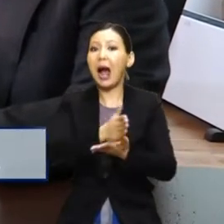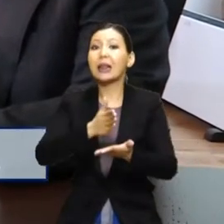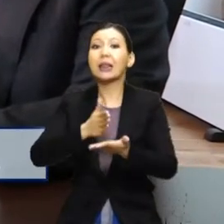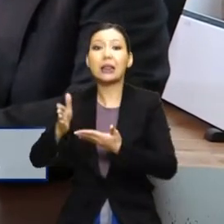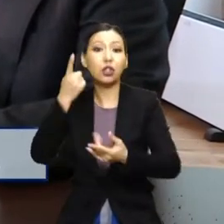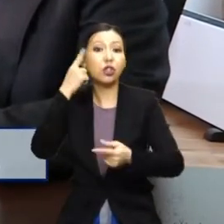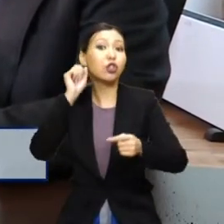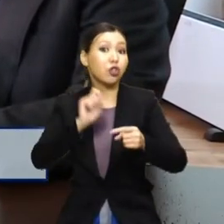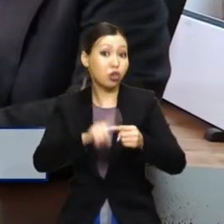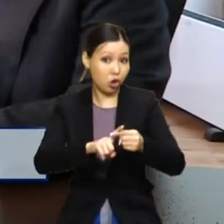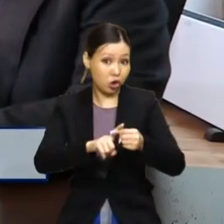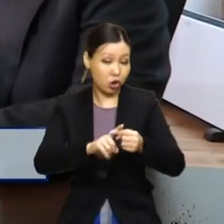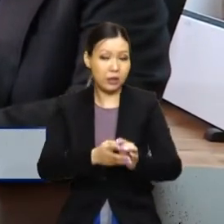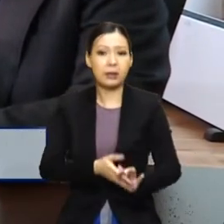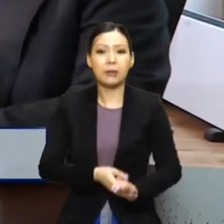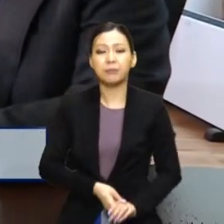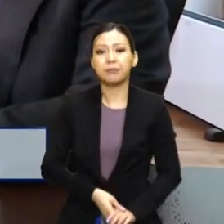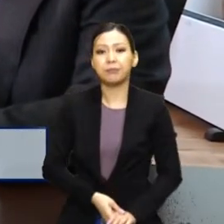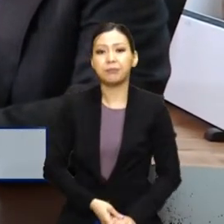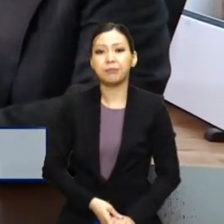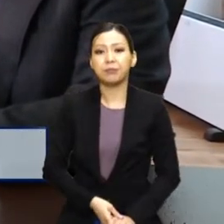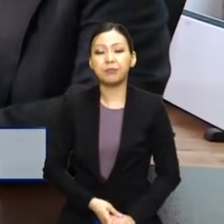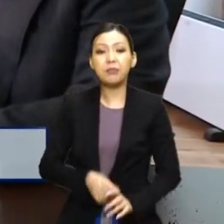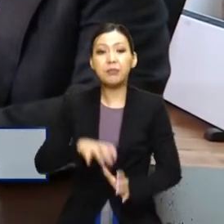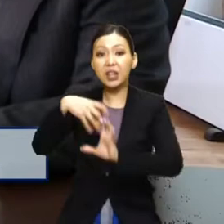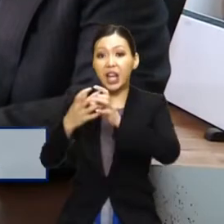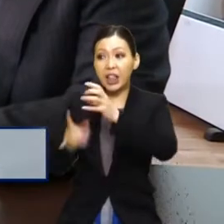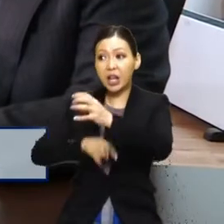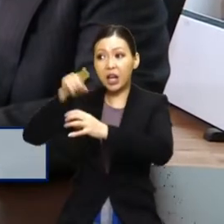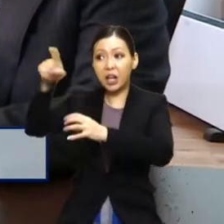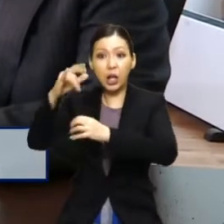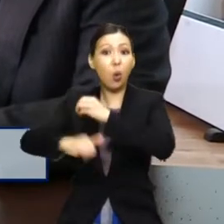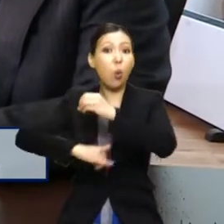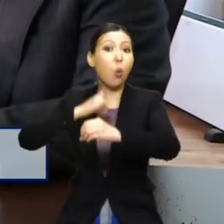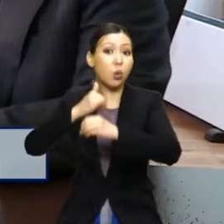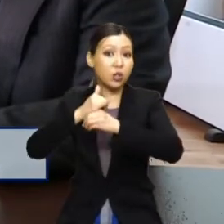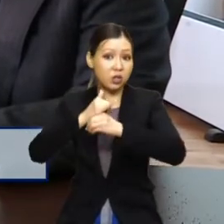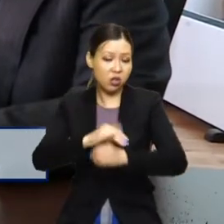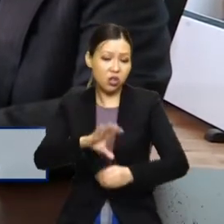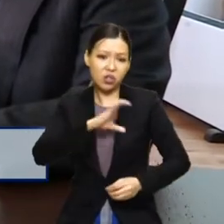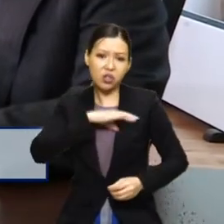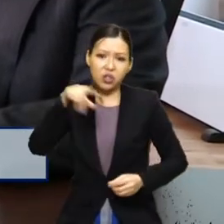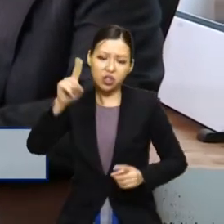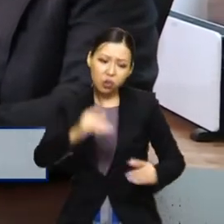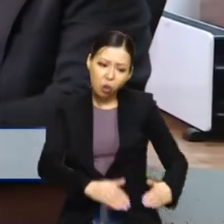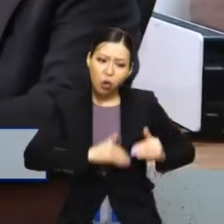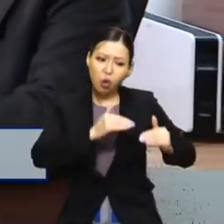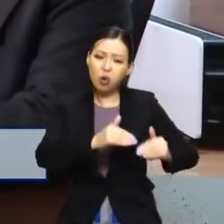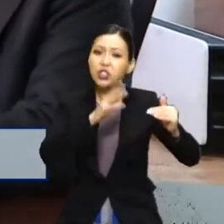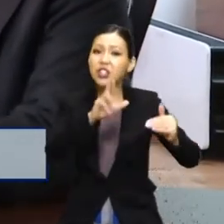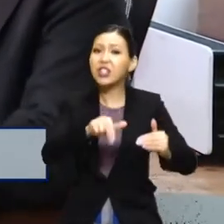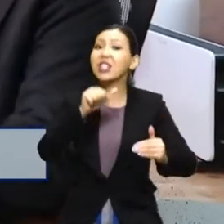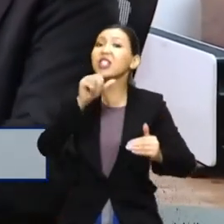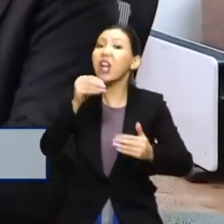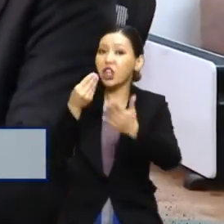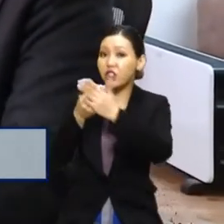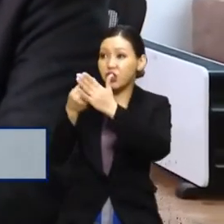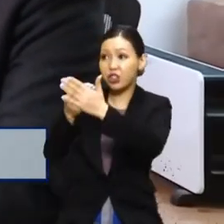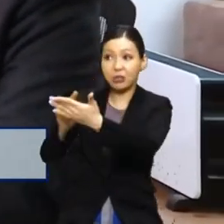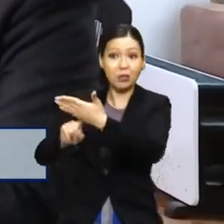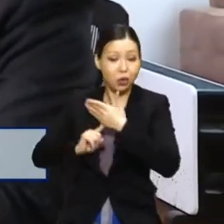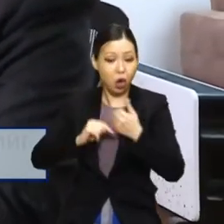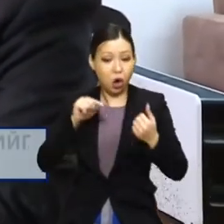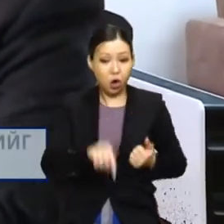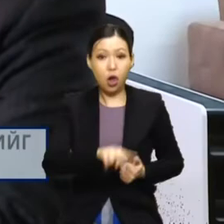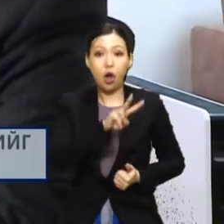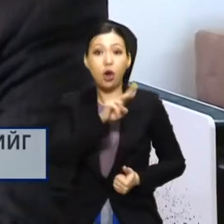юм аа. Тэгэхээр эхлээд дэлхийн улс орнуудын ихтэй сургуулиудын жишгийг авч үзье. Яаж хөгжөөд байгаа юм те? Тэгэхээр